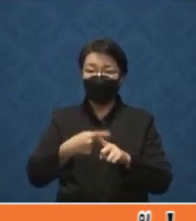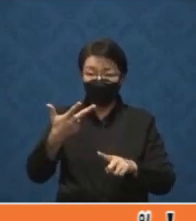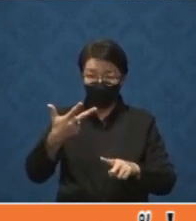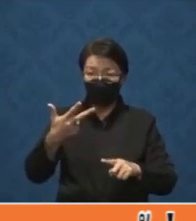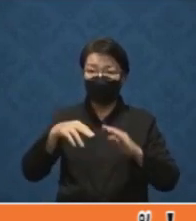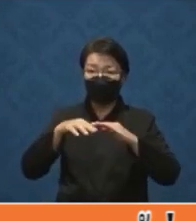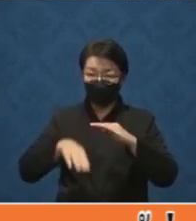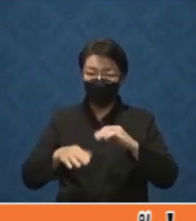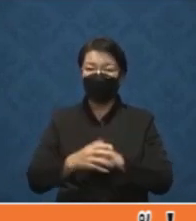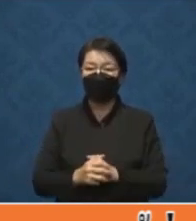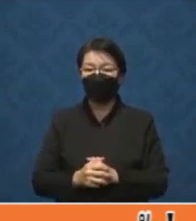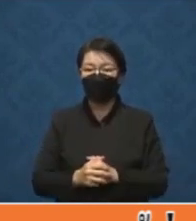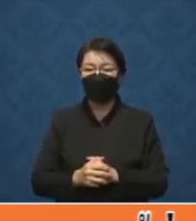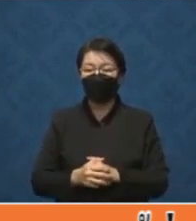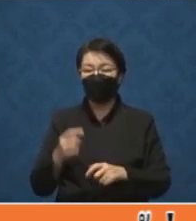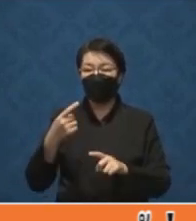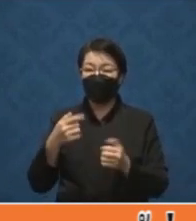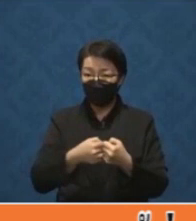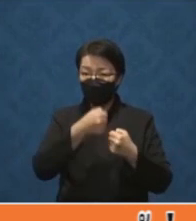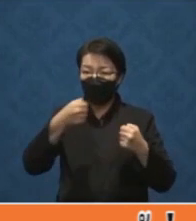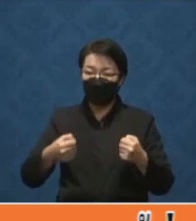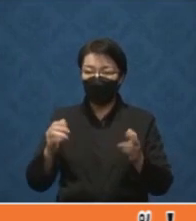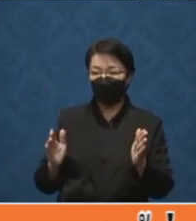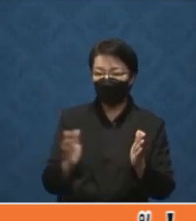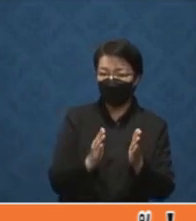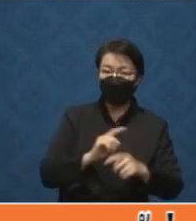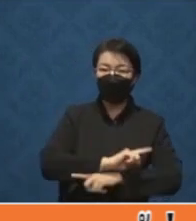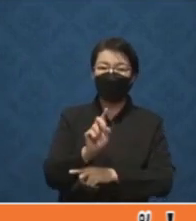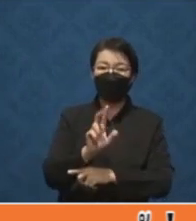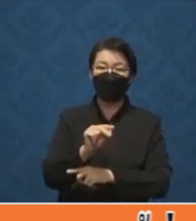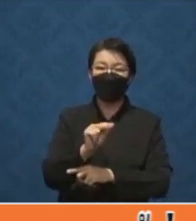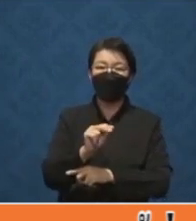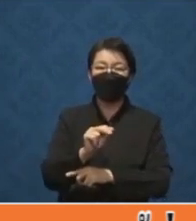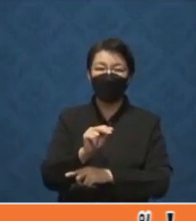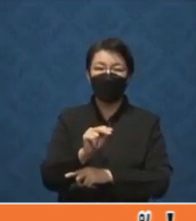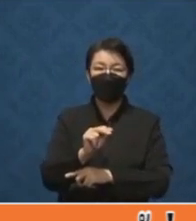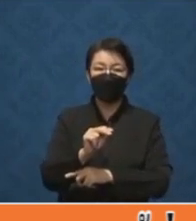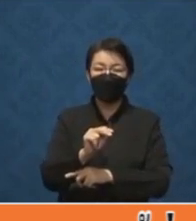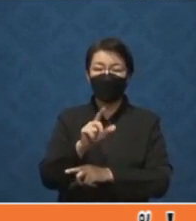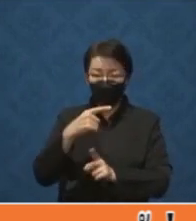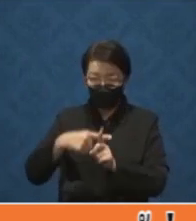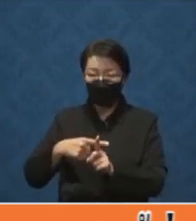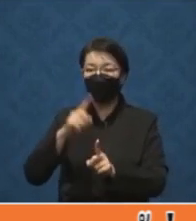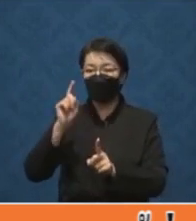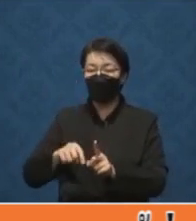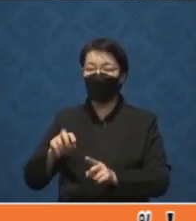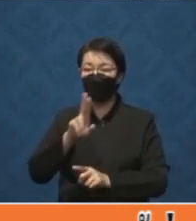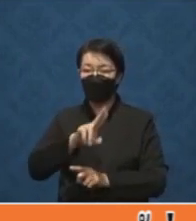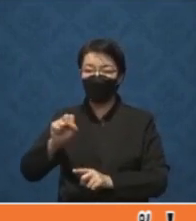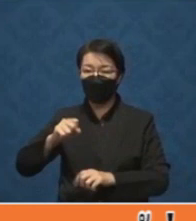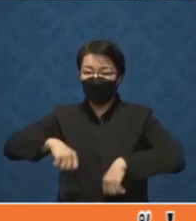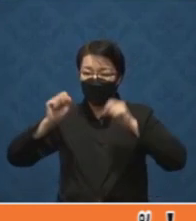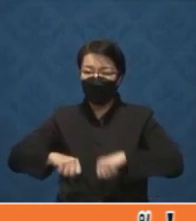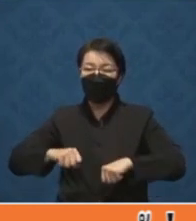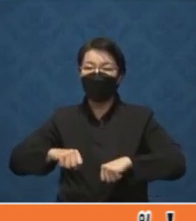สุดไม่เกิน3เดือนก็เหลือเป็นขยายได้คราวละไม่เกิน30วันและต้องได้รับความเห็นชอบจ